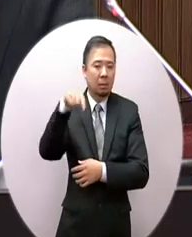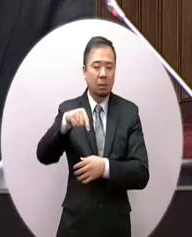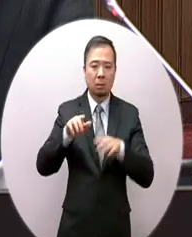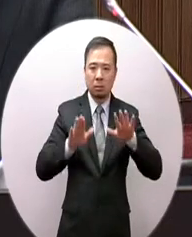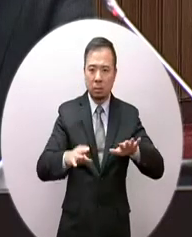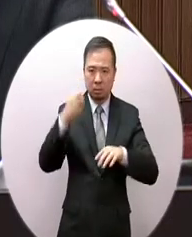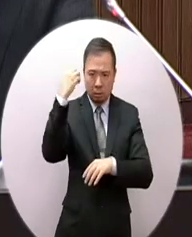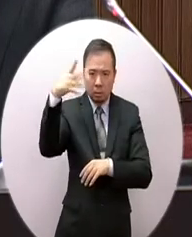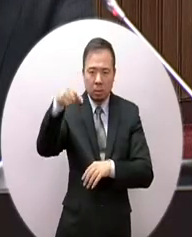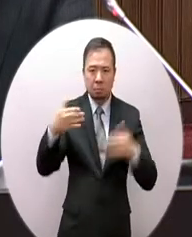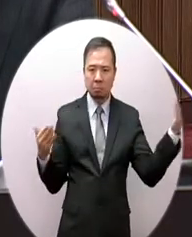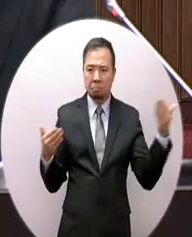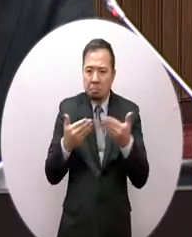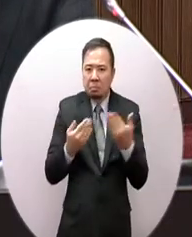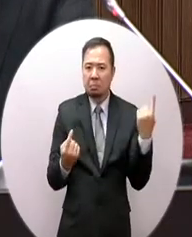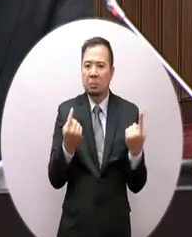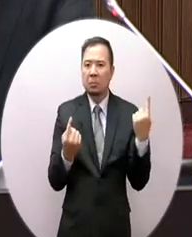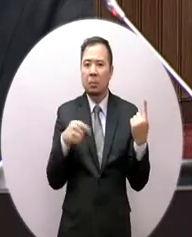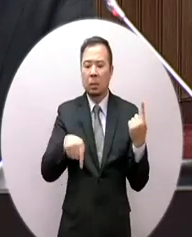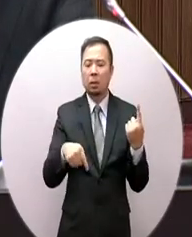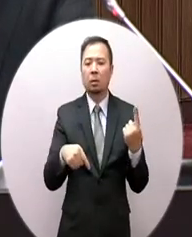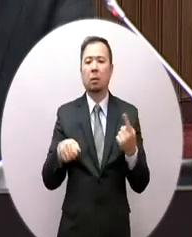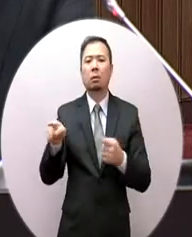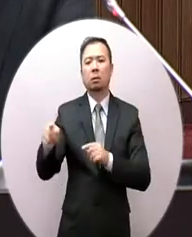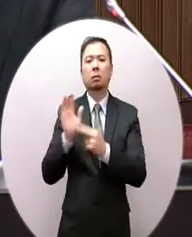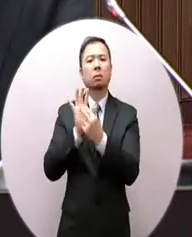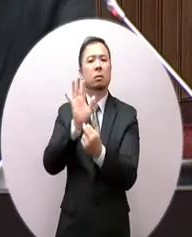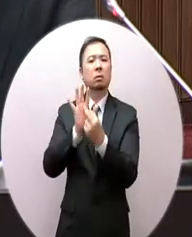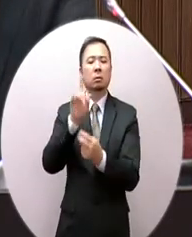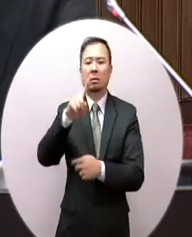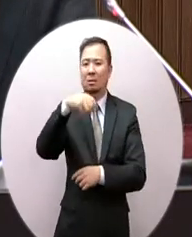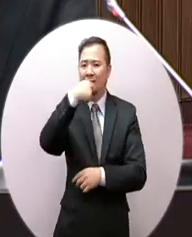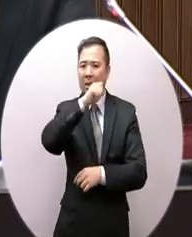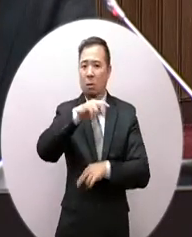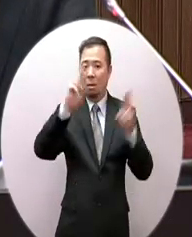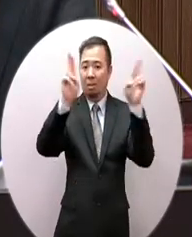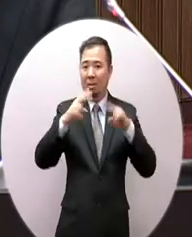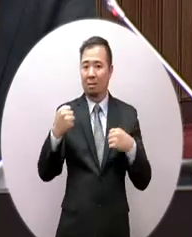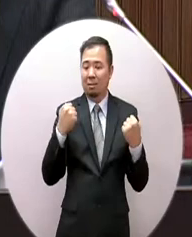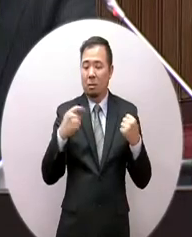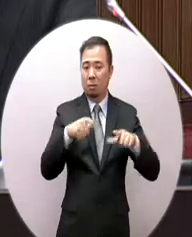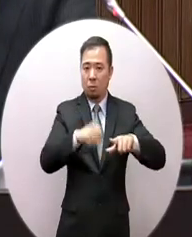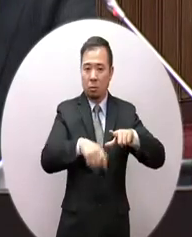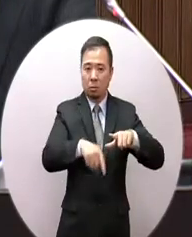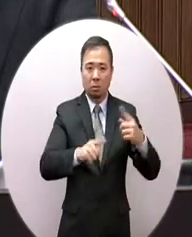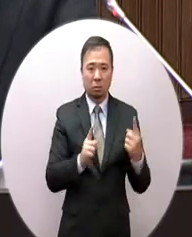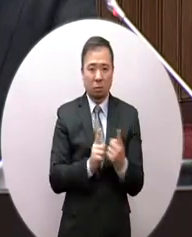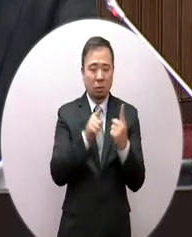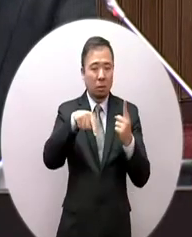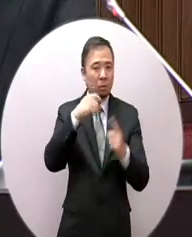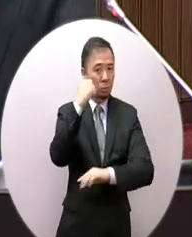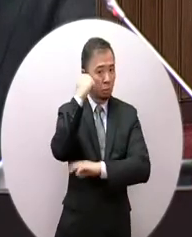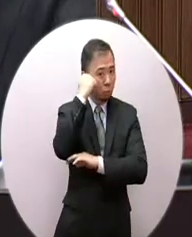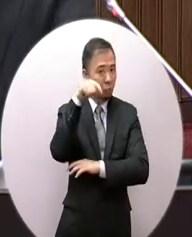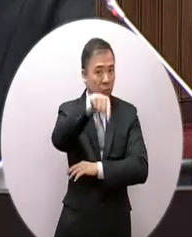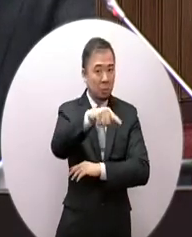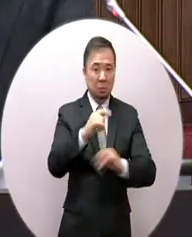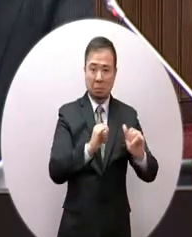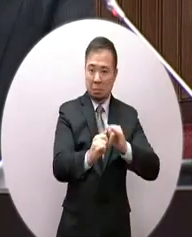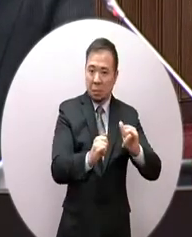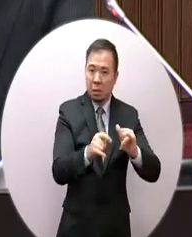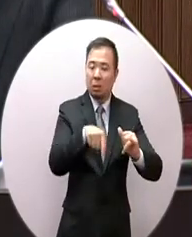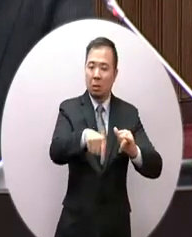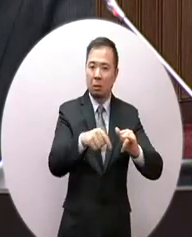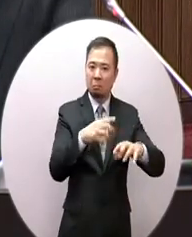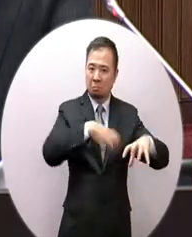做好这个居民的健康风险评估，要好好的做哦。那我认为说他这